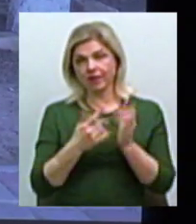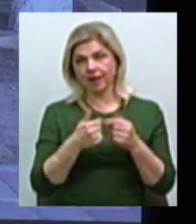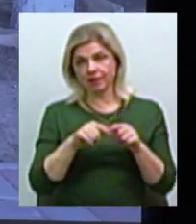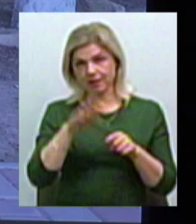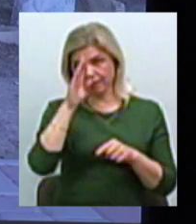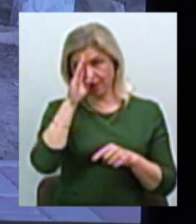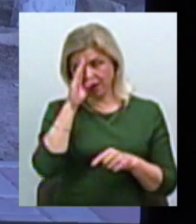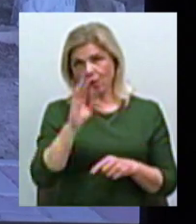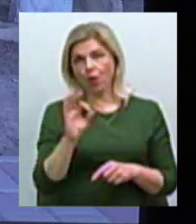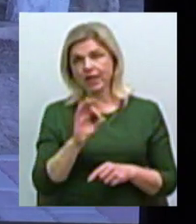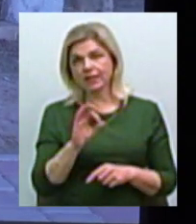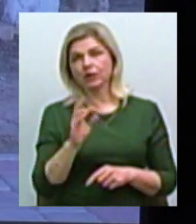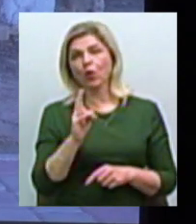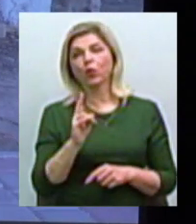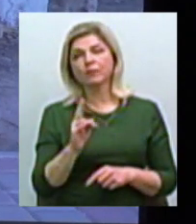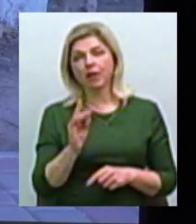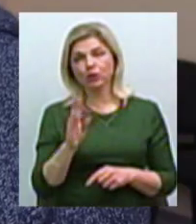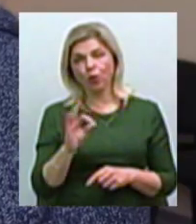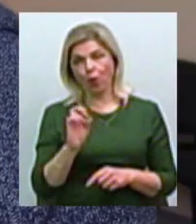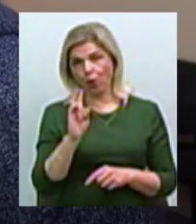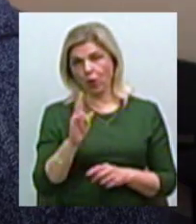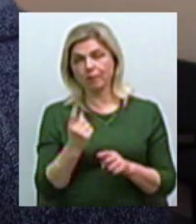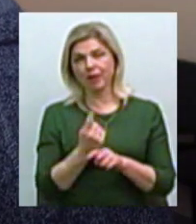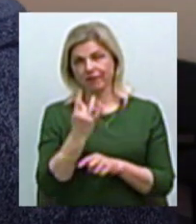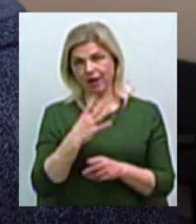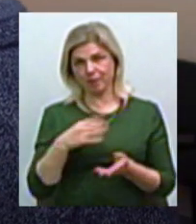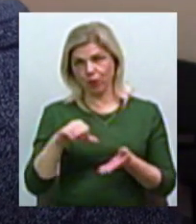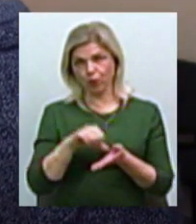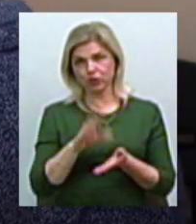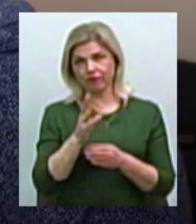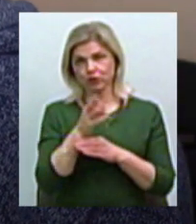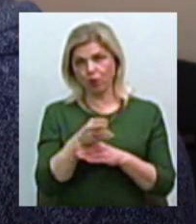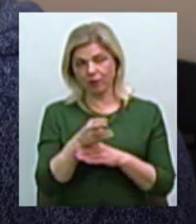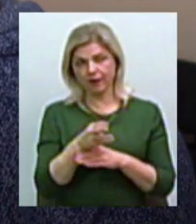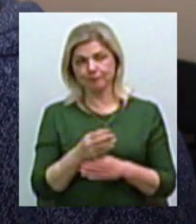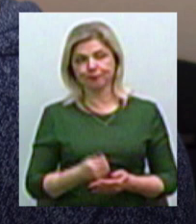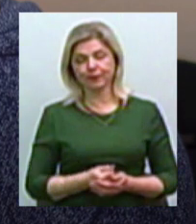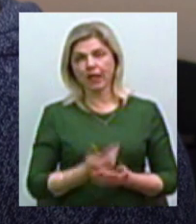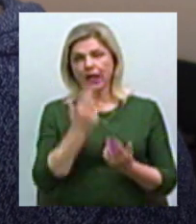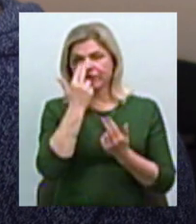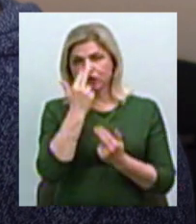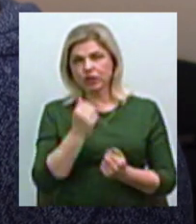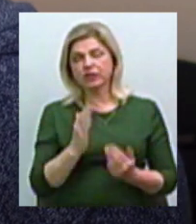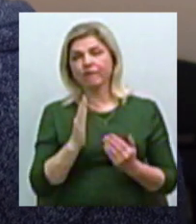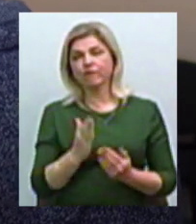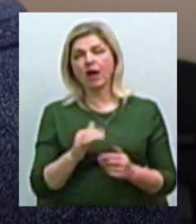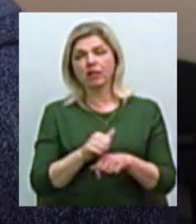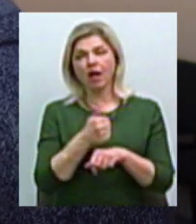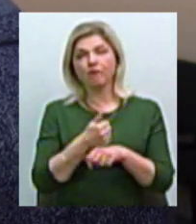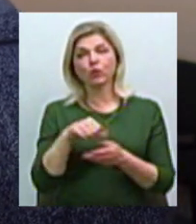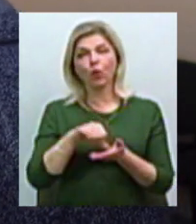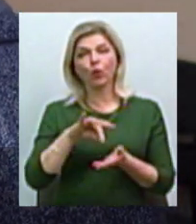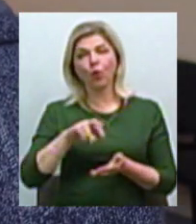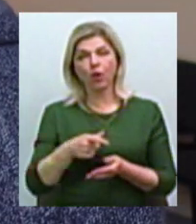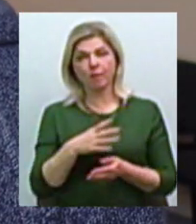Кузьменко. Хлопець вперше брав участь у зйомках. Вжитися в головну роль було також тяжко. Але треба